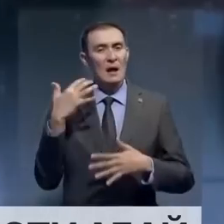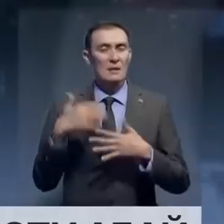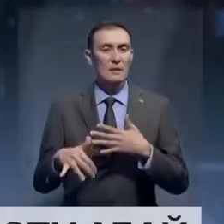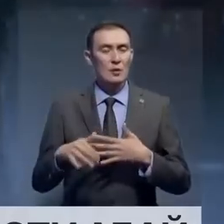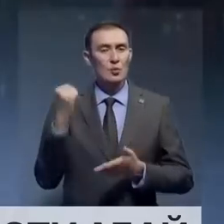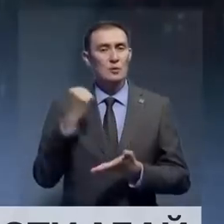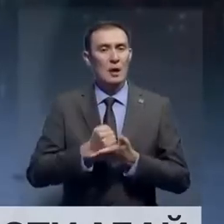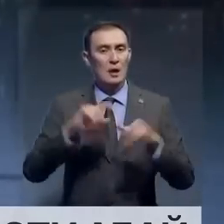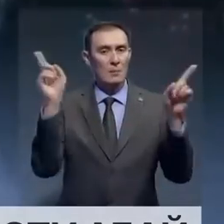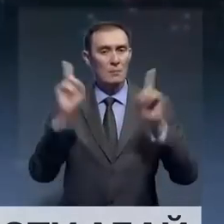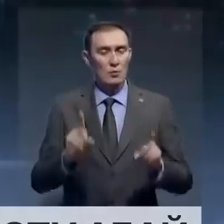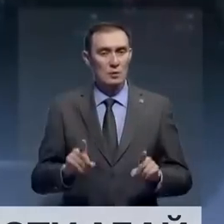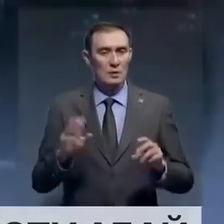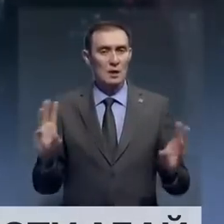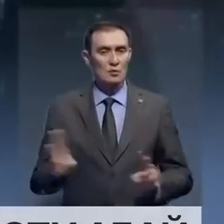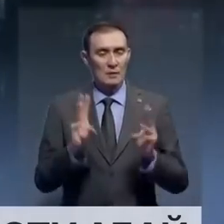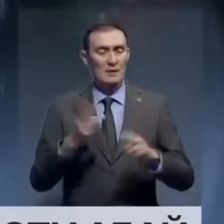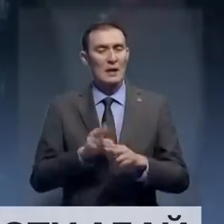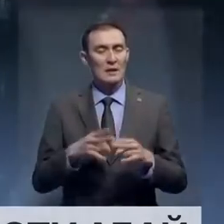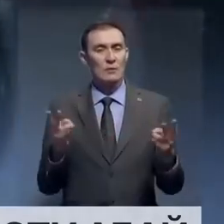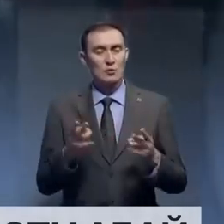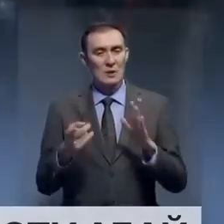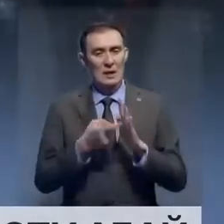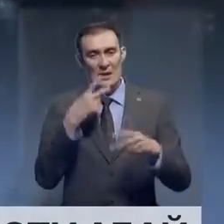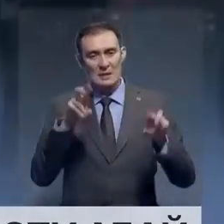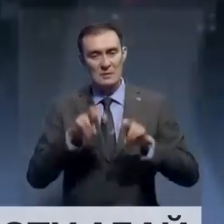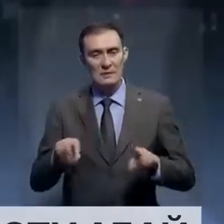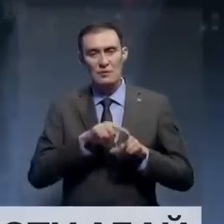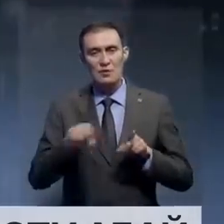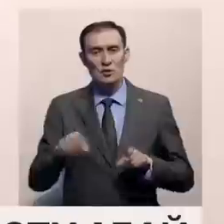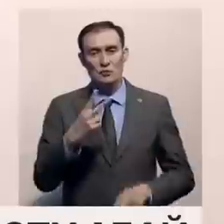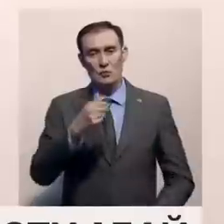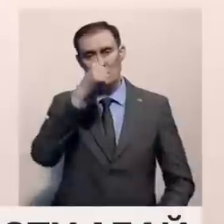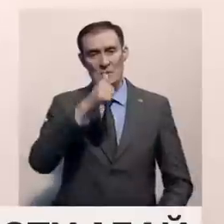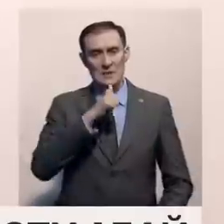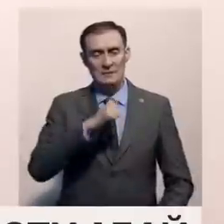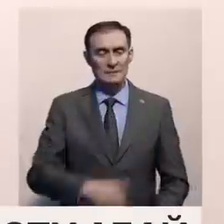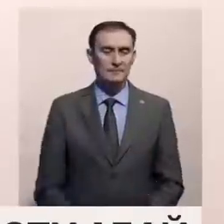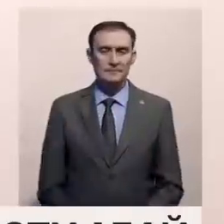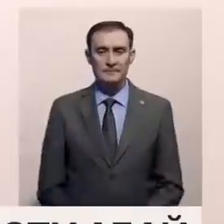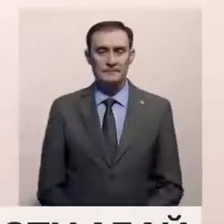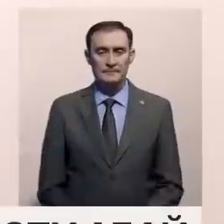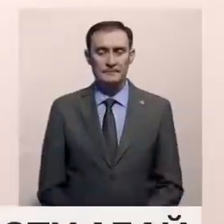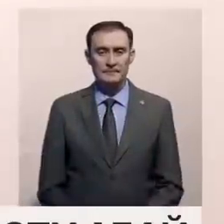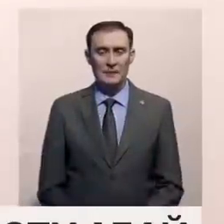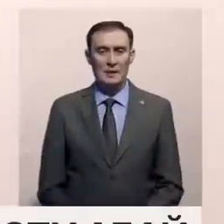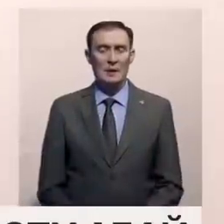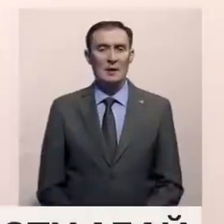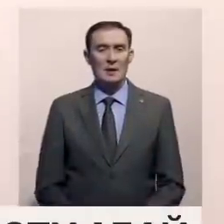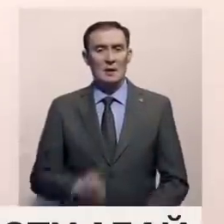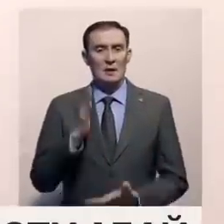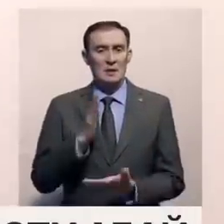и удара молнии на расследование и нужно экспертизы 2 месяца есть же